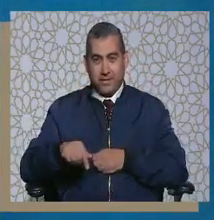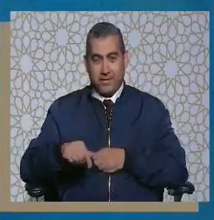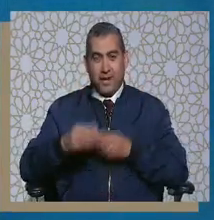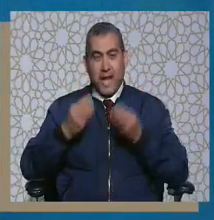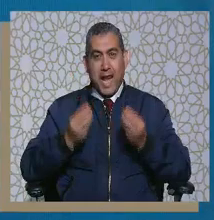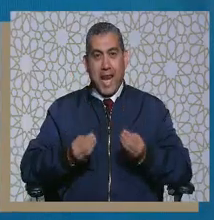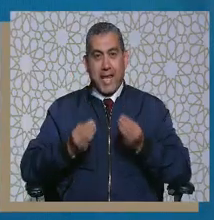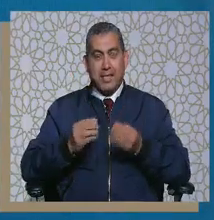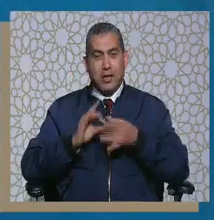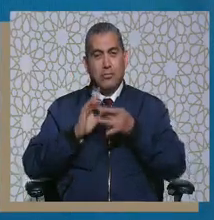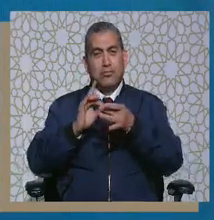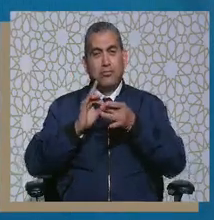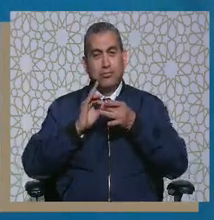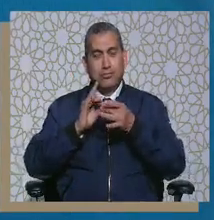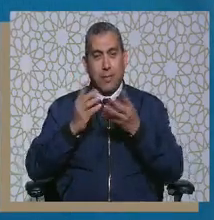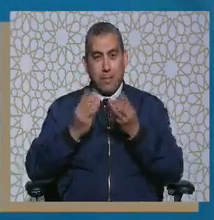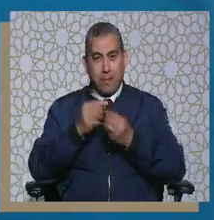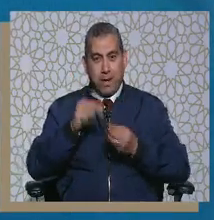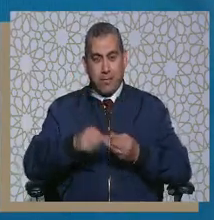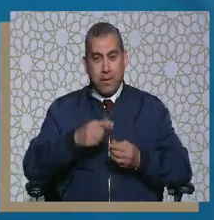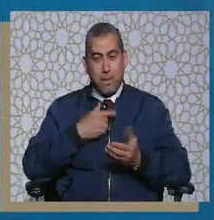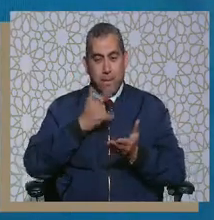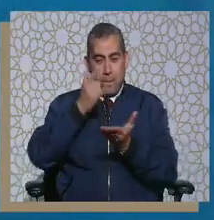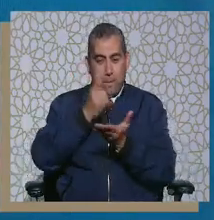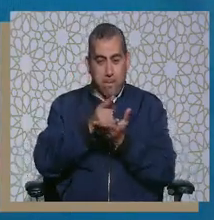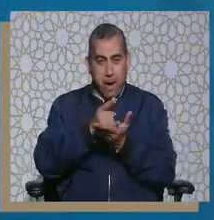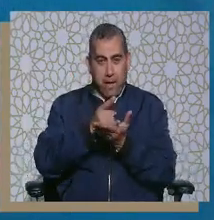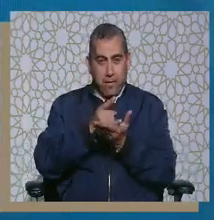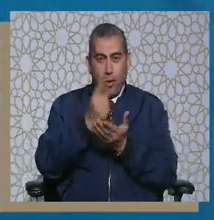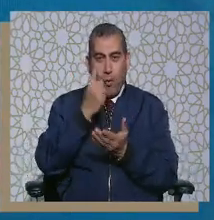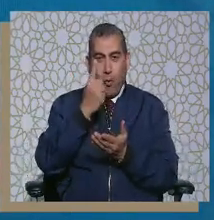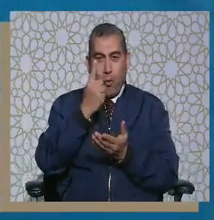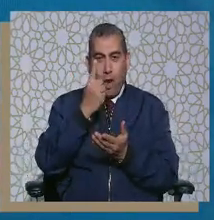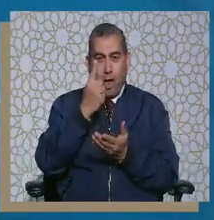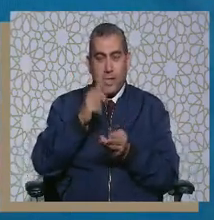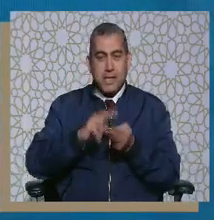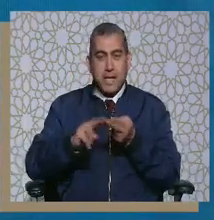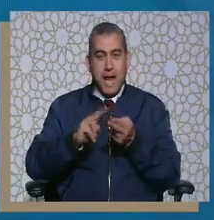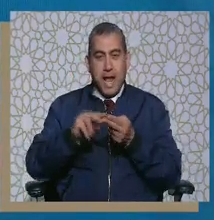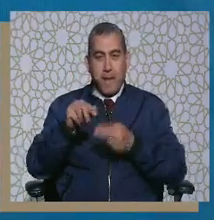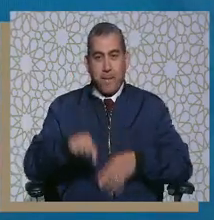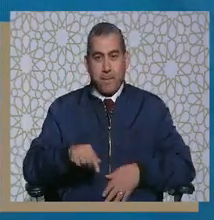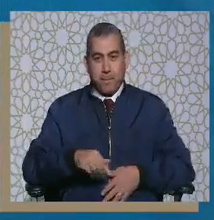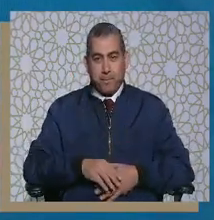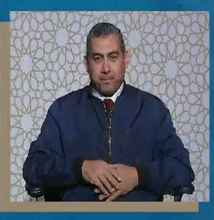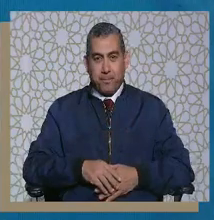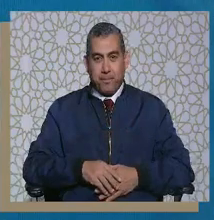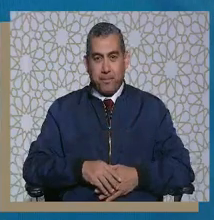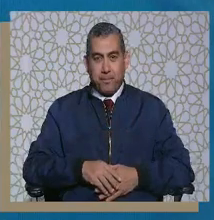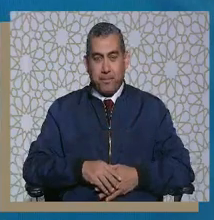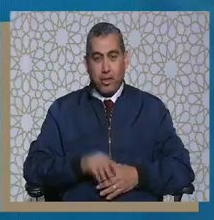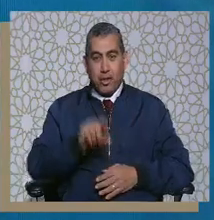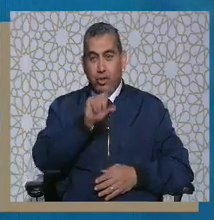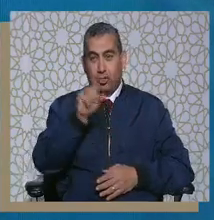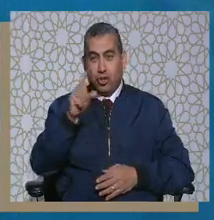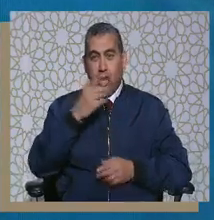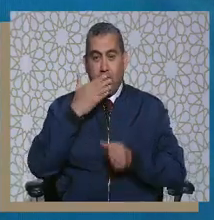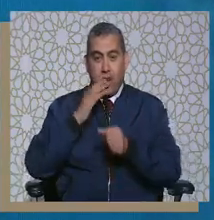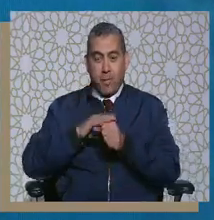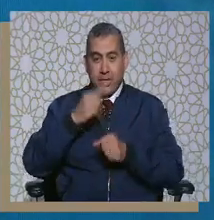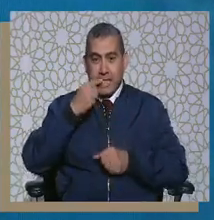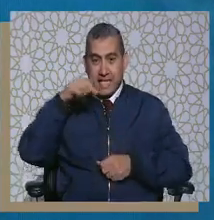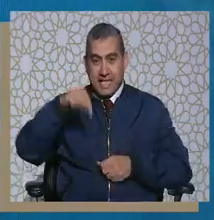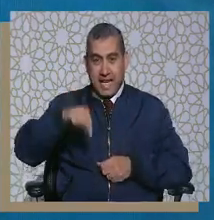بنتكلم مع حضراتكم عن المحطه الاولى من محطات سلام شهر رمضان السنه